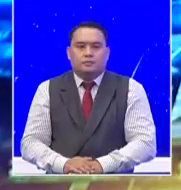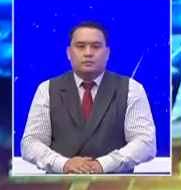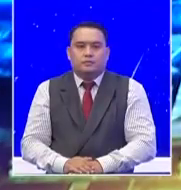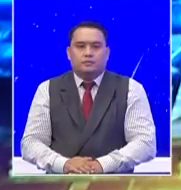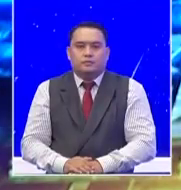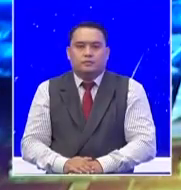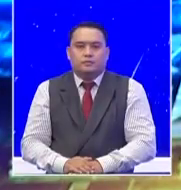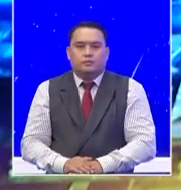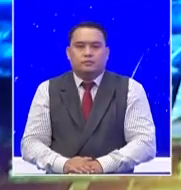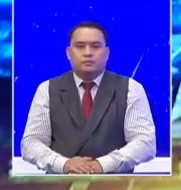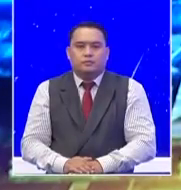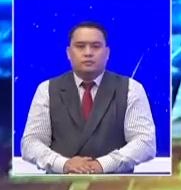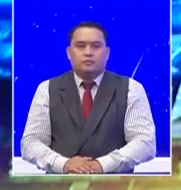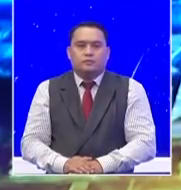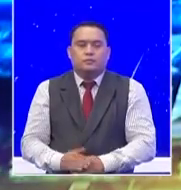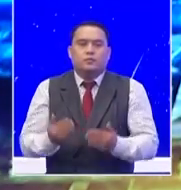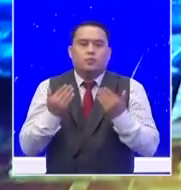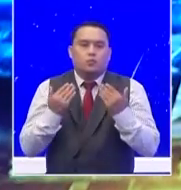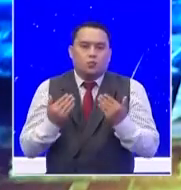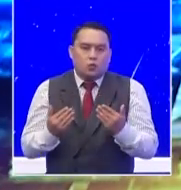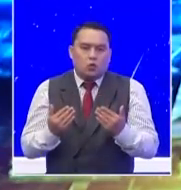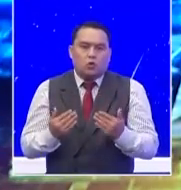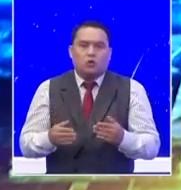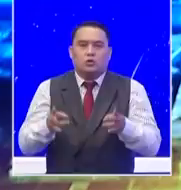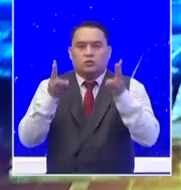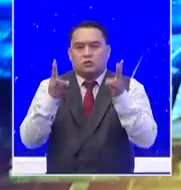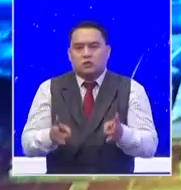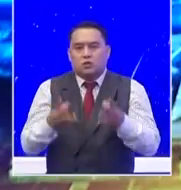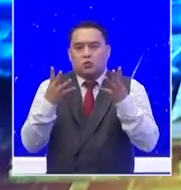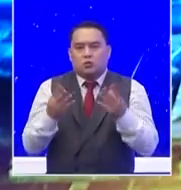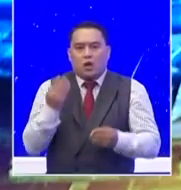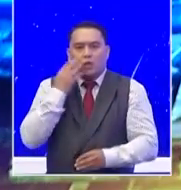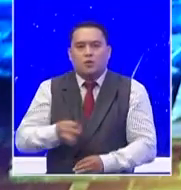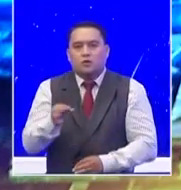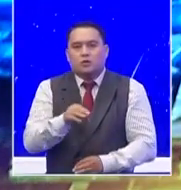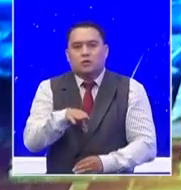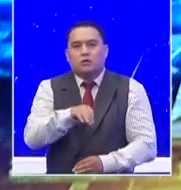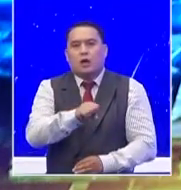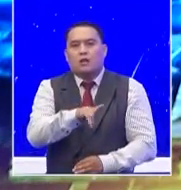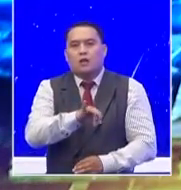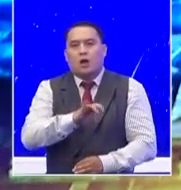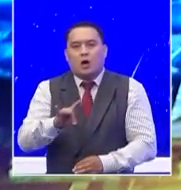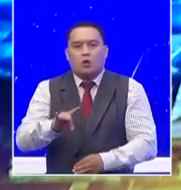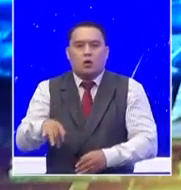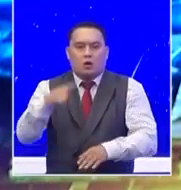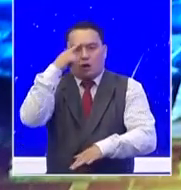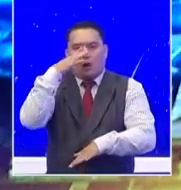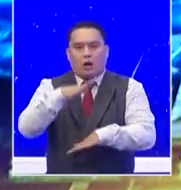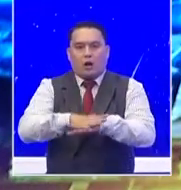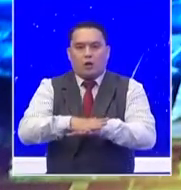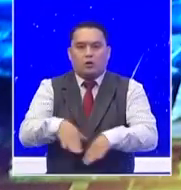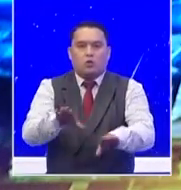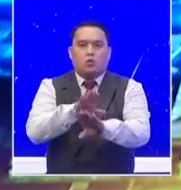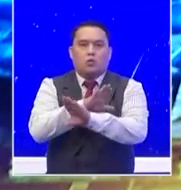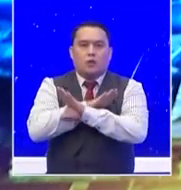Қаралы хабар. Жасындай жарқ еткен ғұмыр. Бүгін Алматы облысы Талғар ауданының әкімі Жолан Омар өмірден